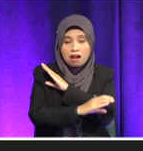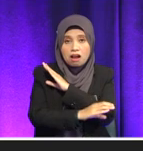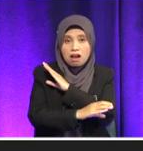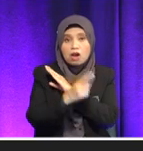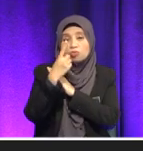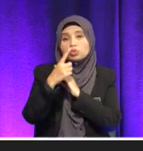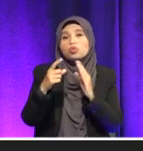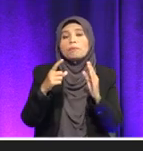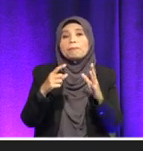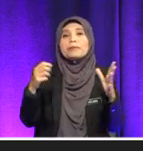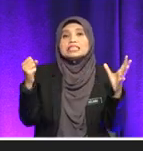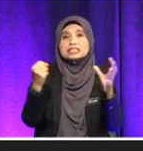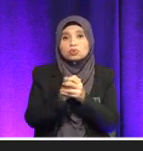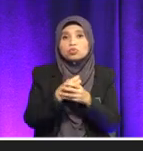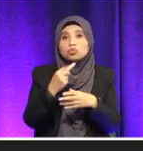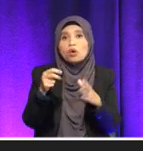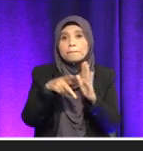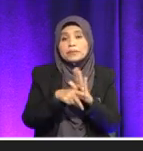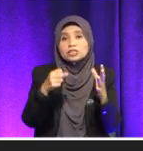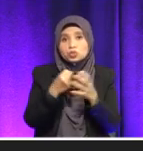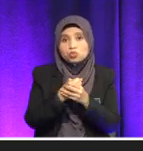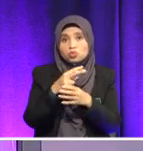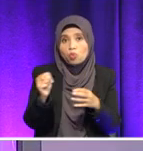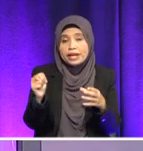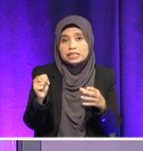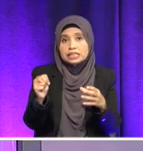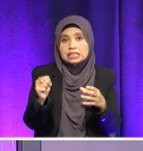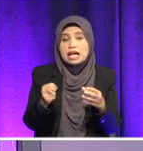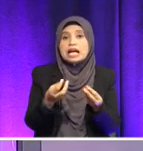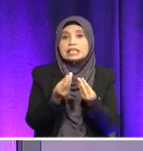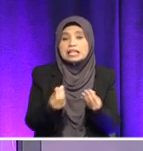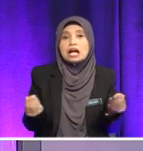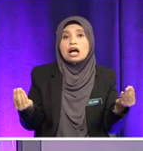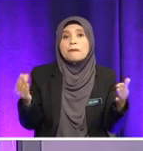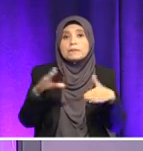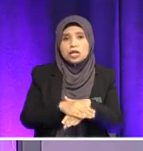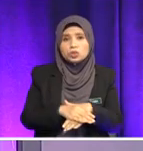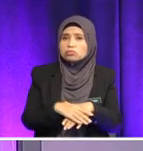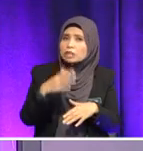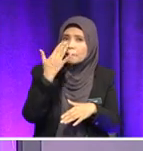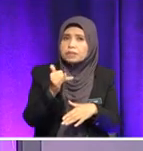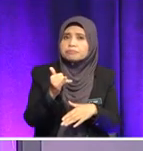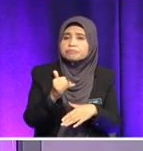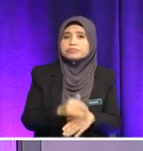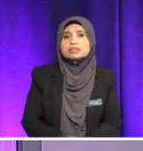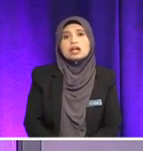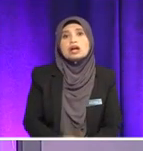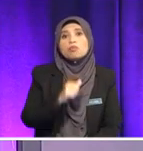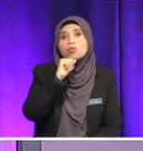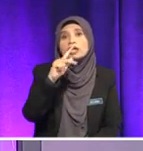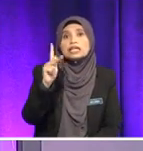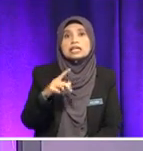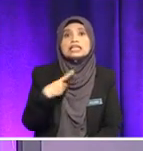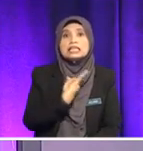Melayu dia ada satu bentuk kewarganegaraan Ih kenapa pula Macam Tuhan jangan lupa bukankah kita